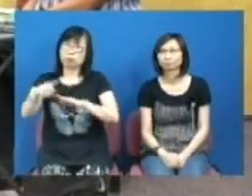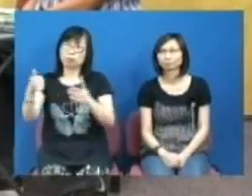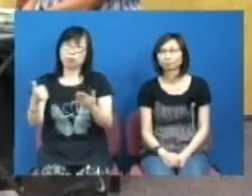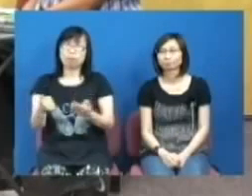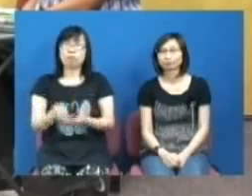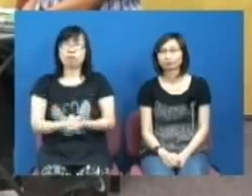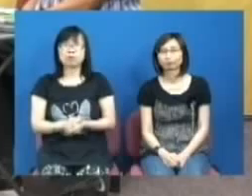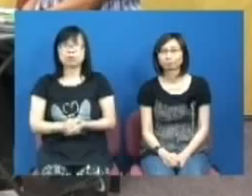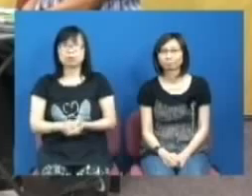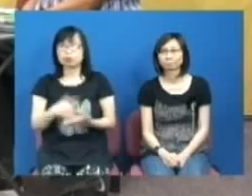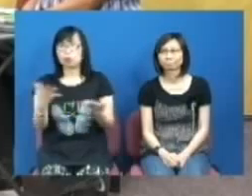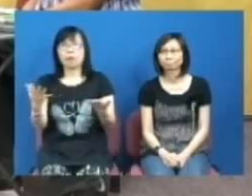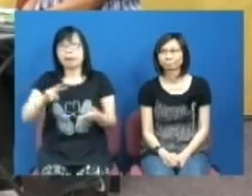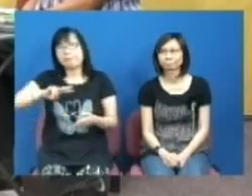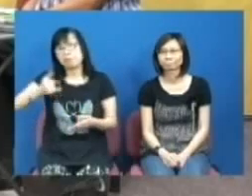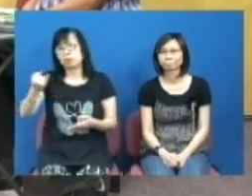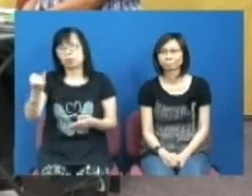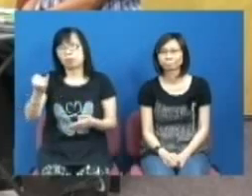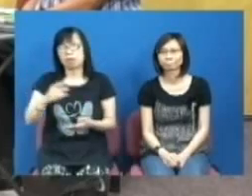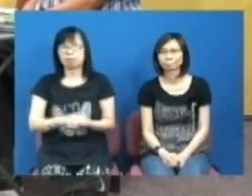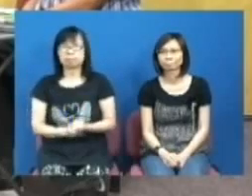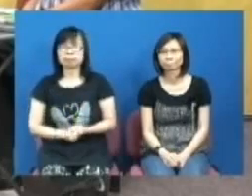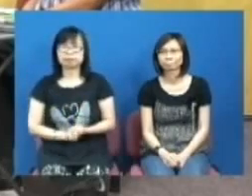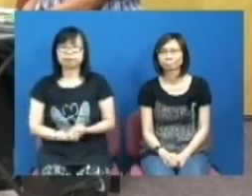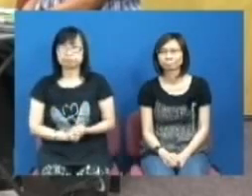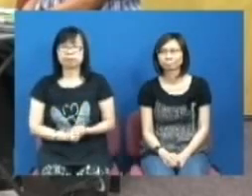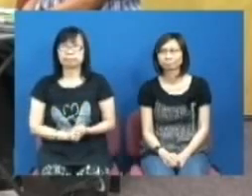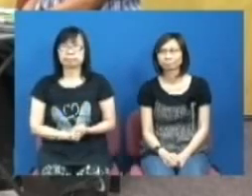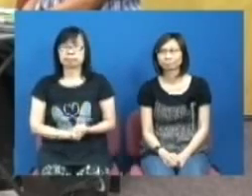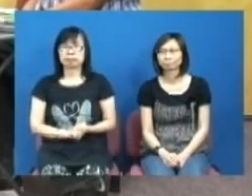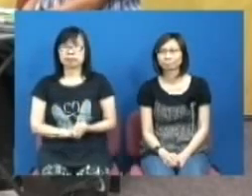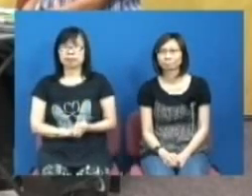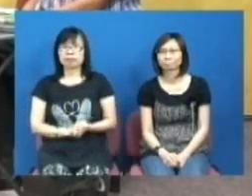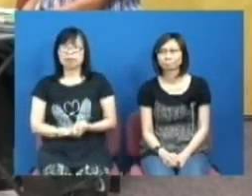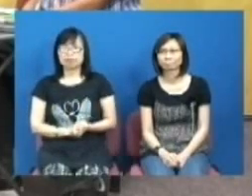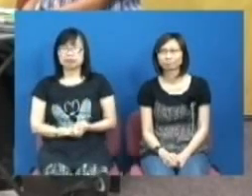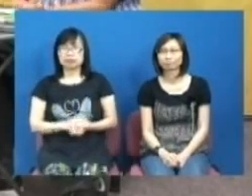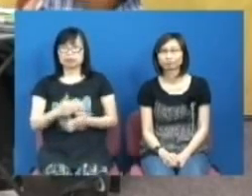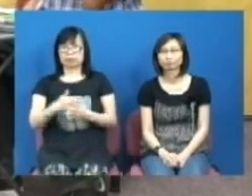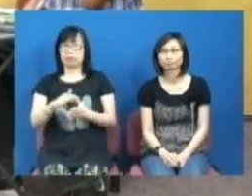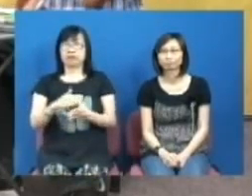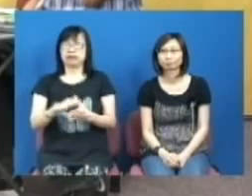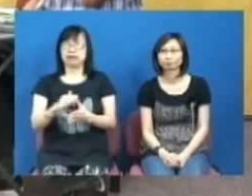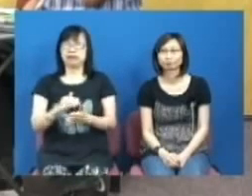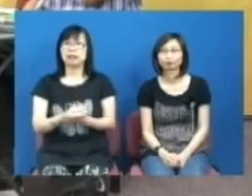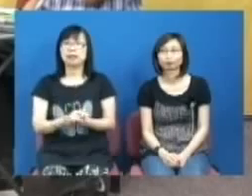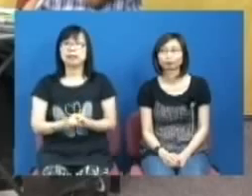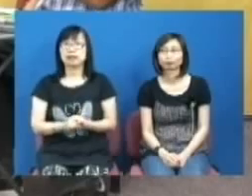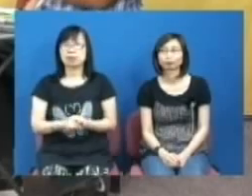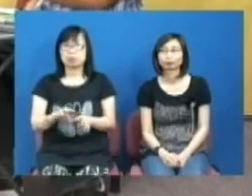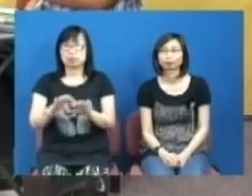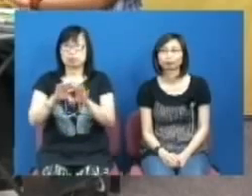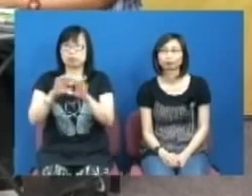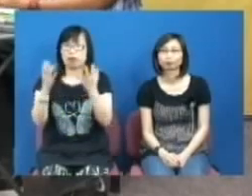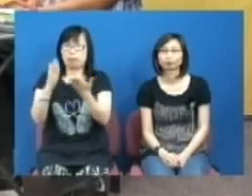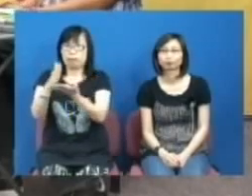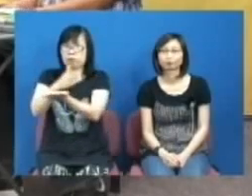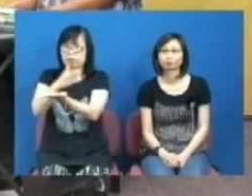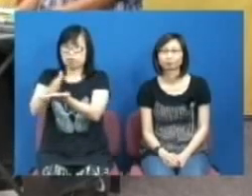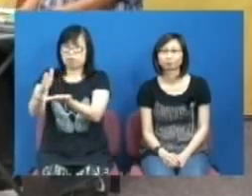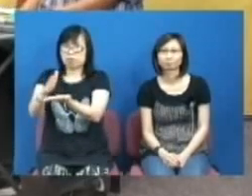是？如果不是的就是壞制度啦，很簡單的道理而已嘛，是不是？所以其實在那個整個的分析上